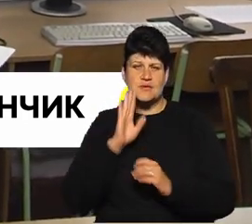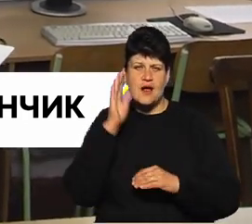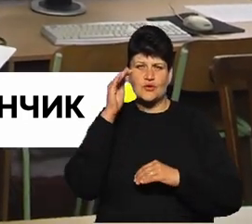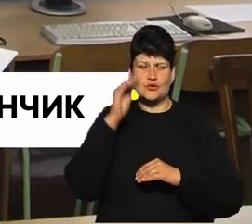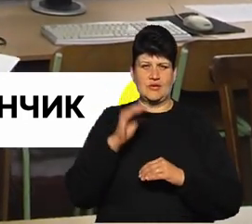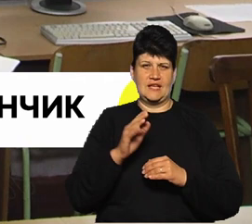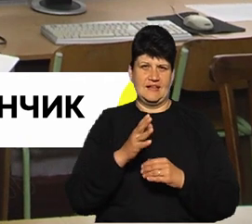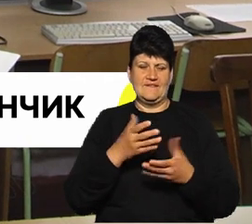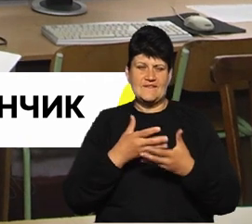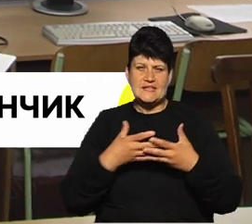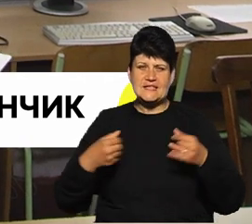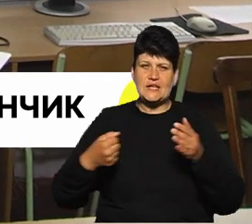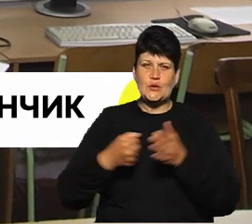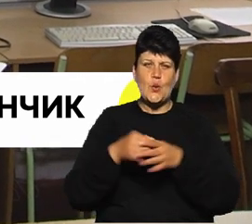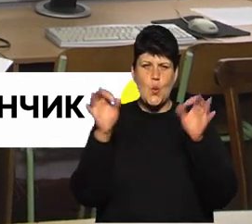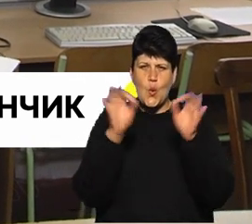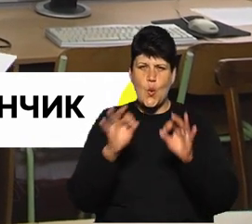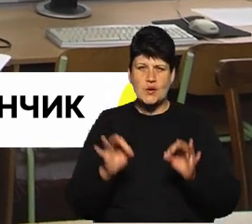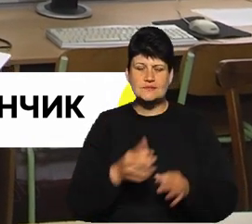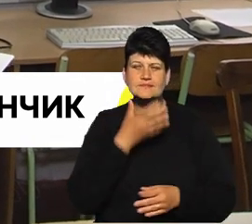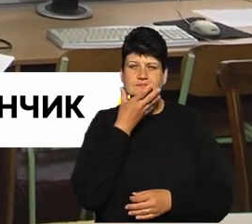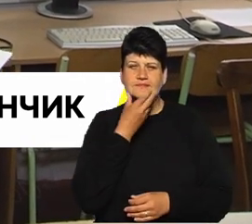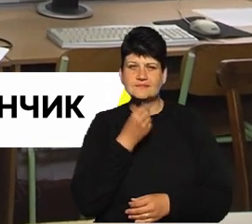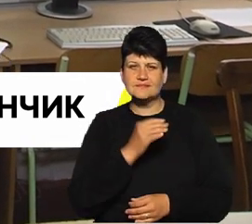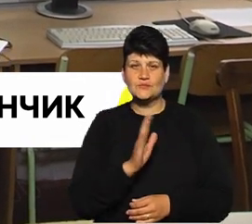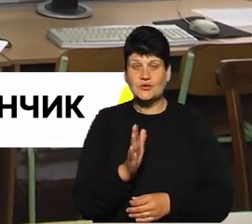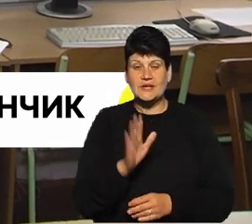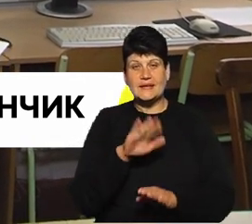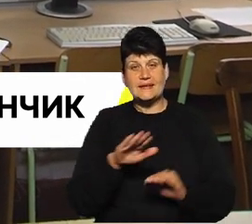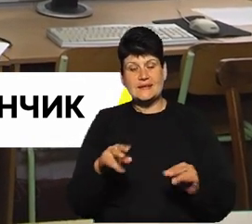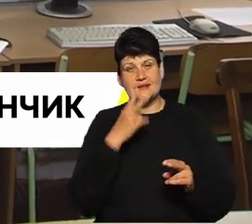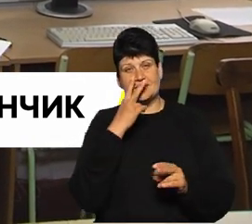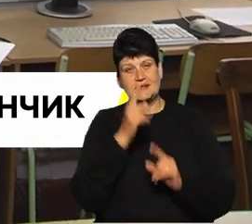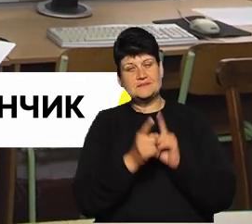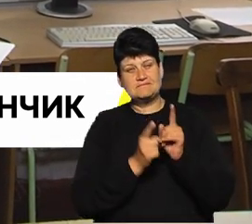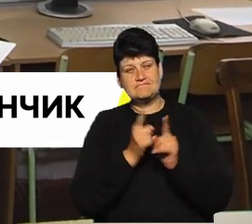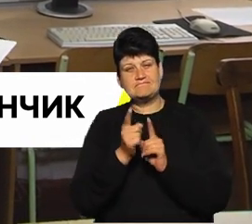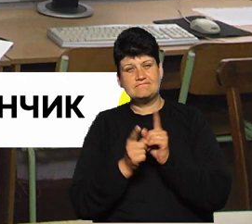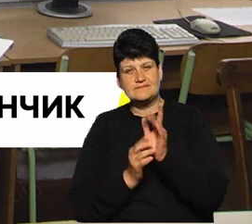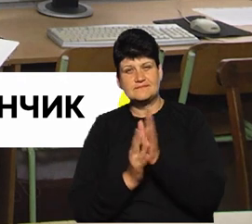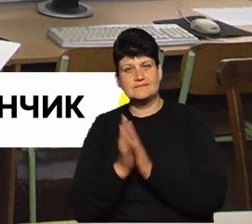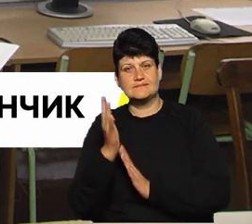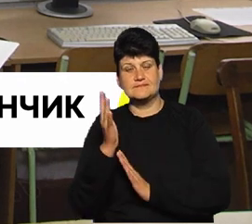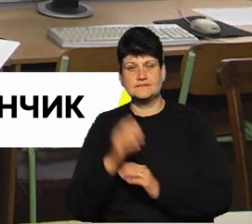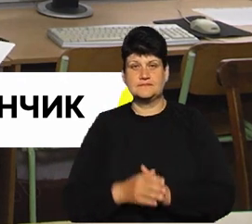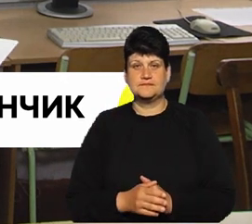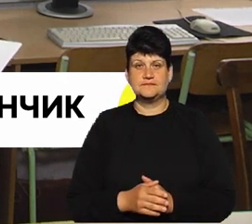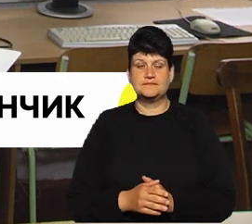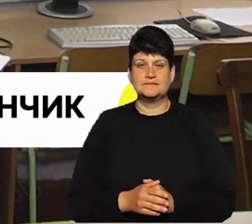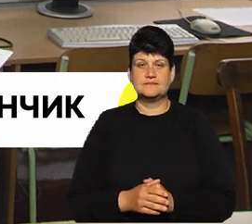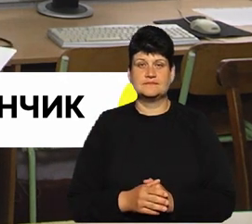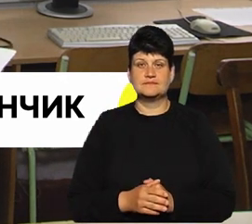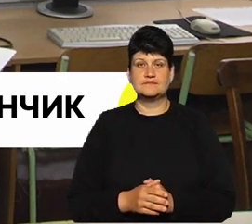осені майданчик був красивим, щоб діти спостерігали за сезонними змінами рослин. Діти наблюдали